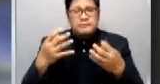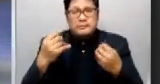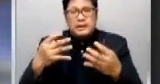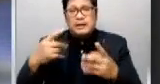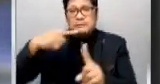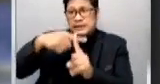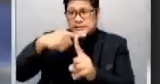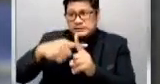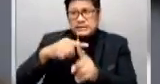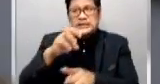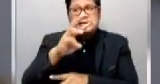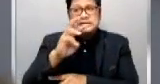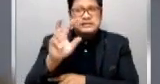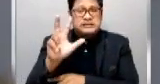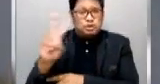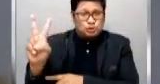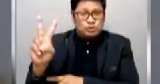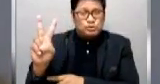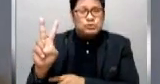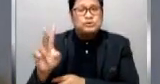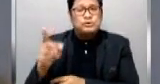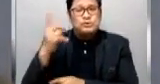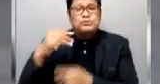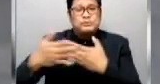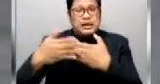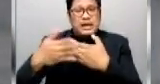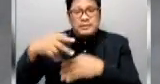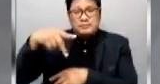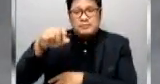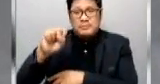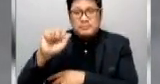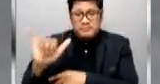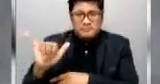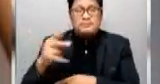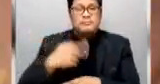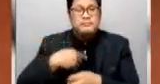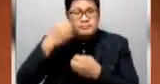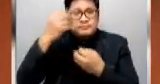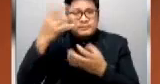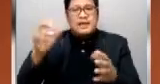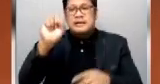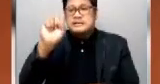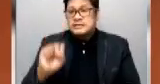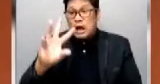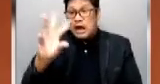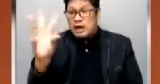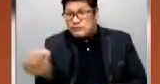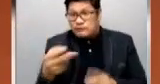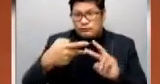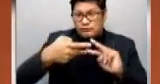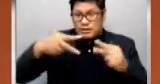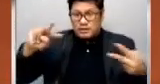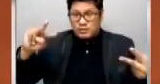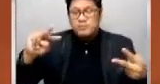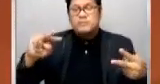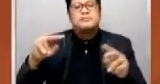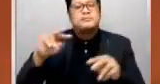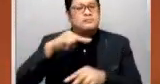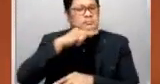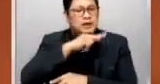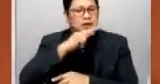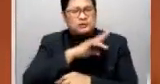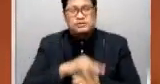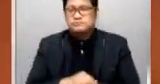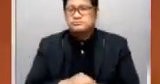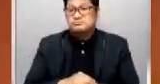Pilar na pinakamalapit sa Pasay, kung saan iniulat na may South African variant ng COVID virus. Hindi naman masabi ng Makati